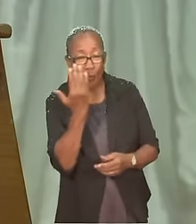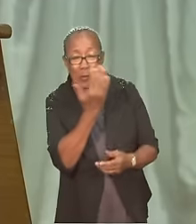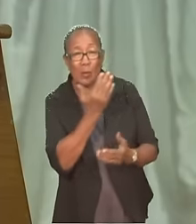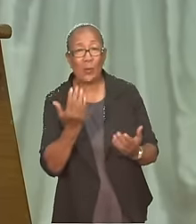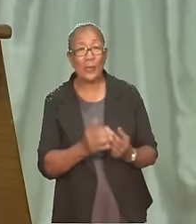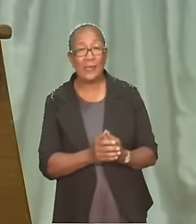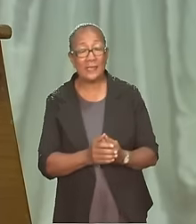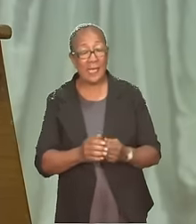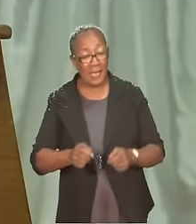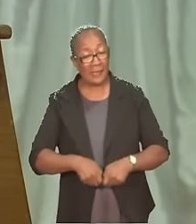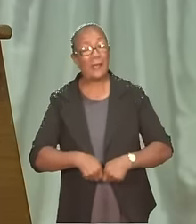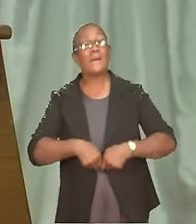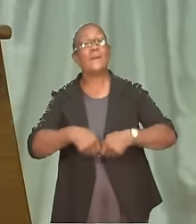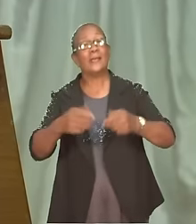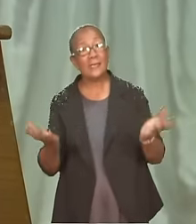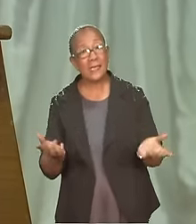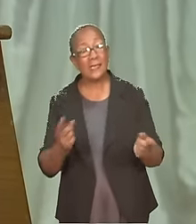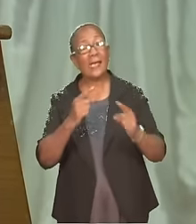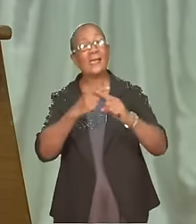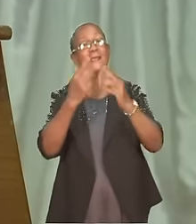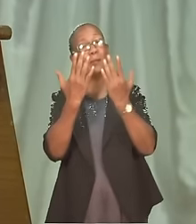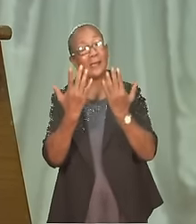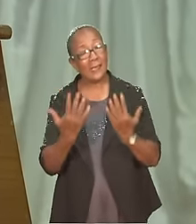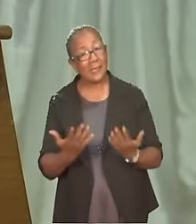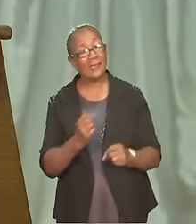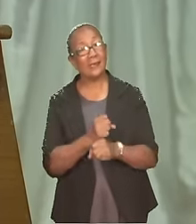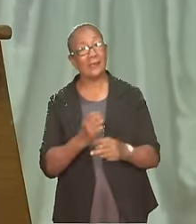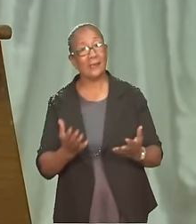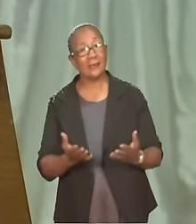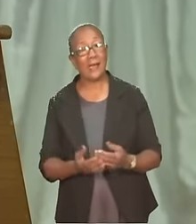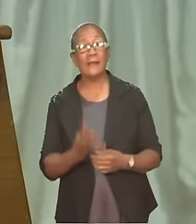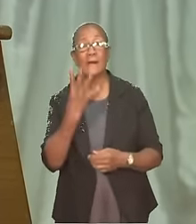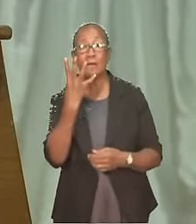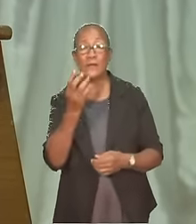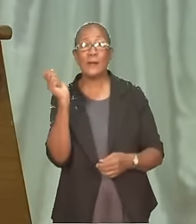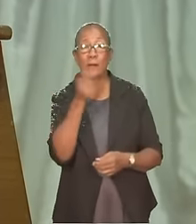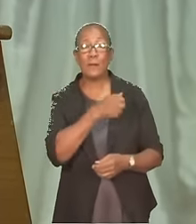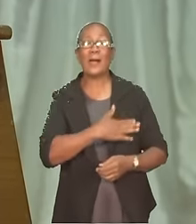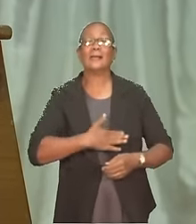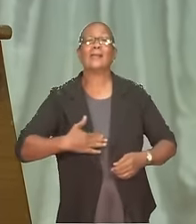zijn presentaties geweest. Er zijn berekeningen geweest. 4 maanden lang.